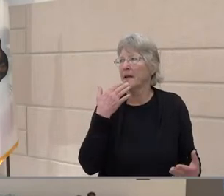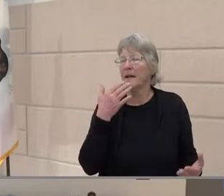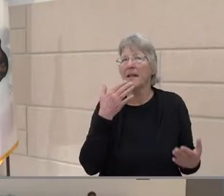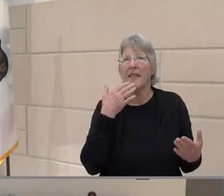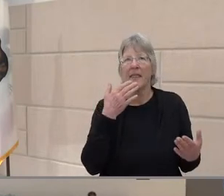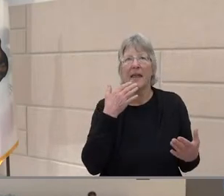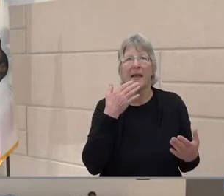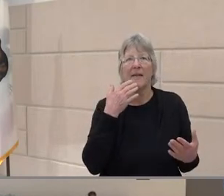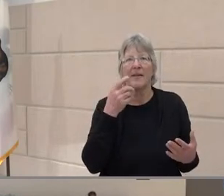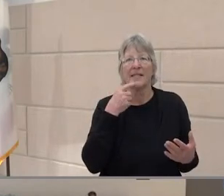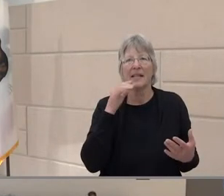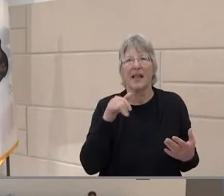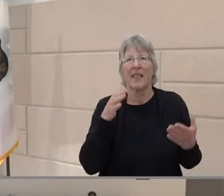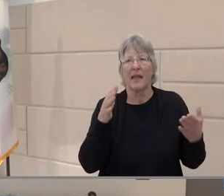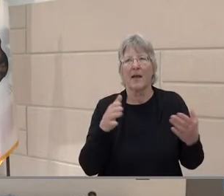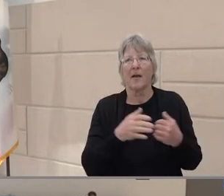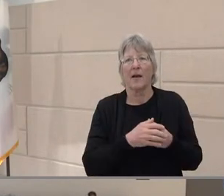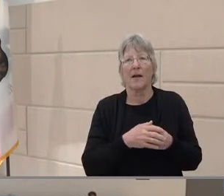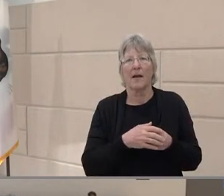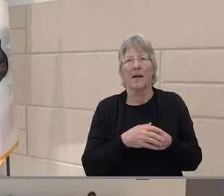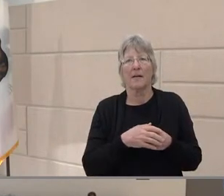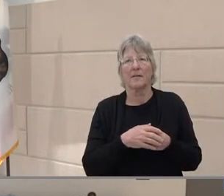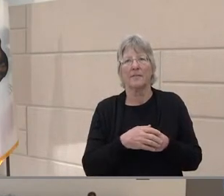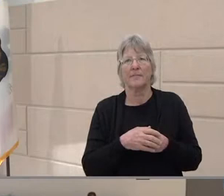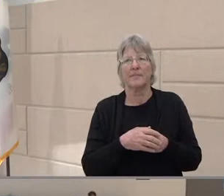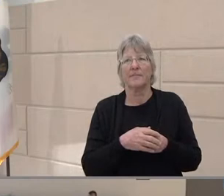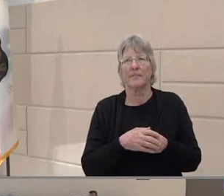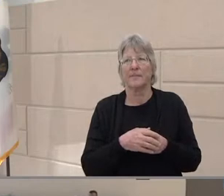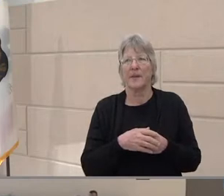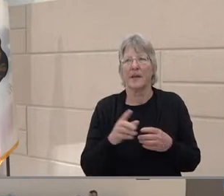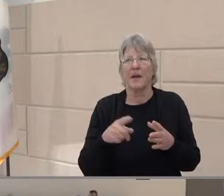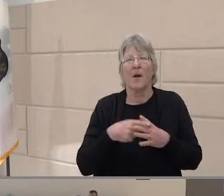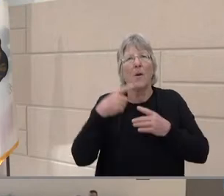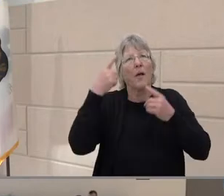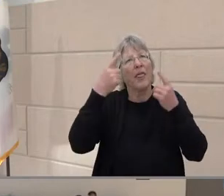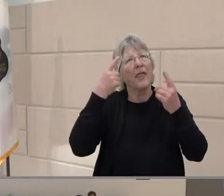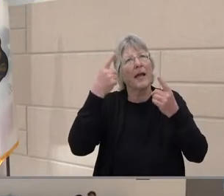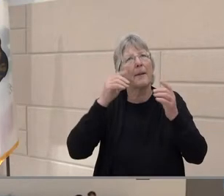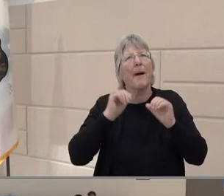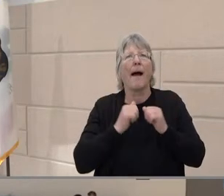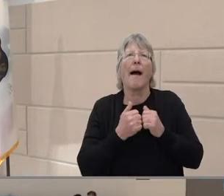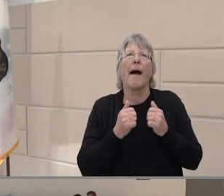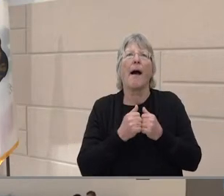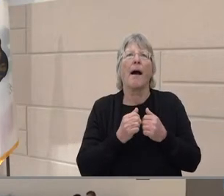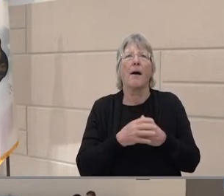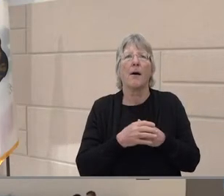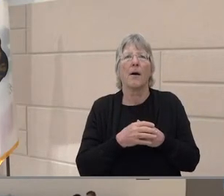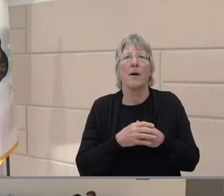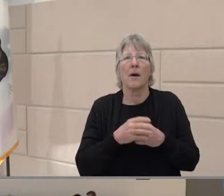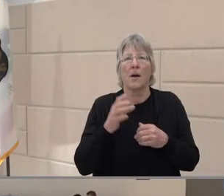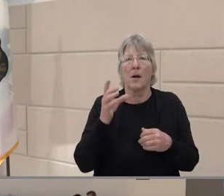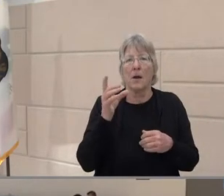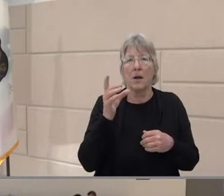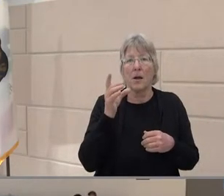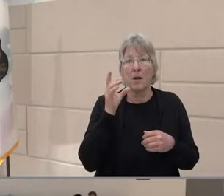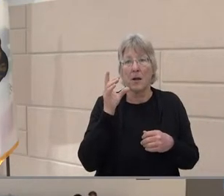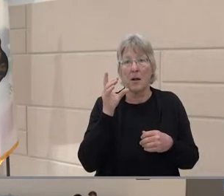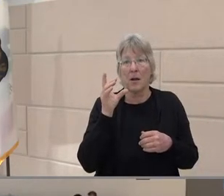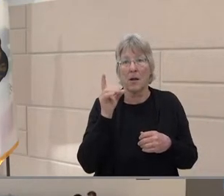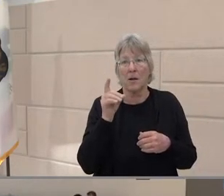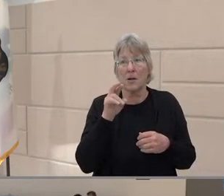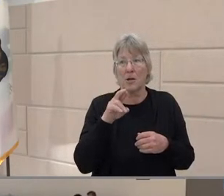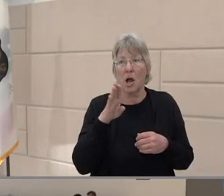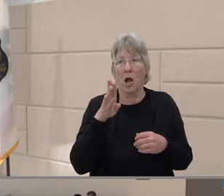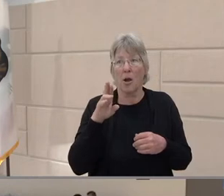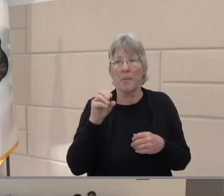សូមអរគុណដែលបានលើកបង្ហាញដូច្នេះលោកបនីសទេសចង់និយាយថាលោកគិតអំពី